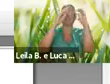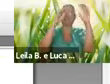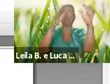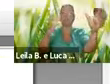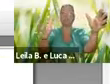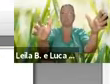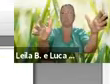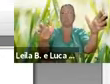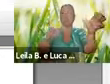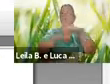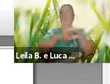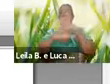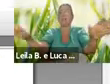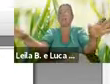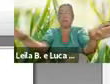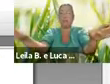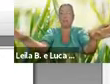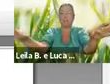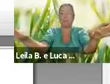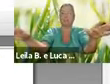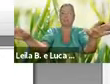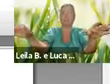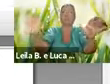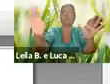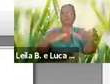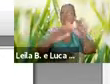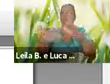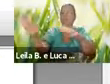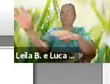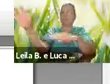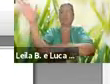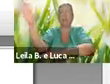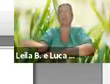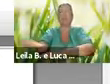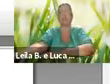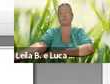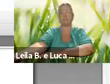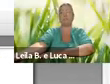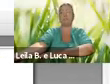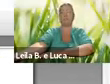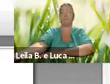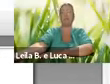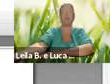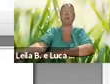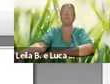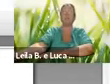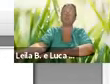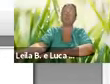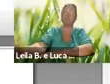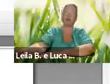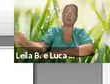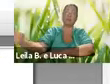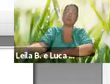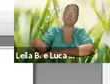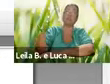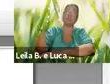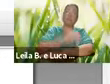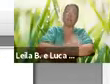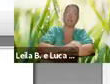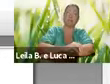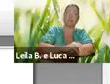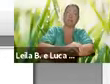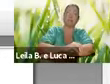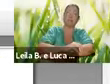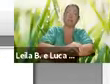parte, il 70% è del medium, il 30% è dello spirito. È molto raro che sia